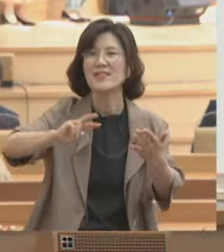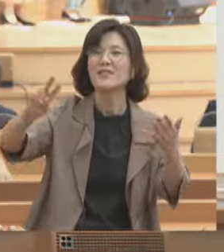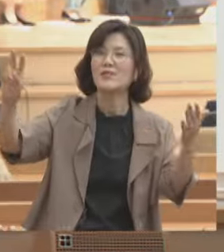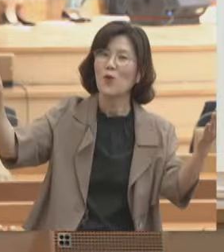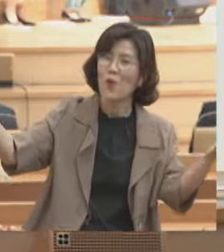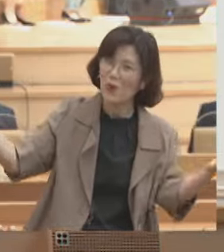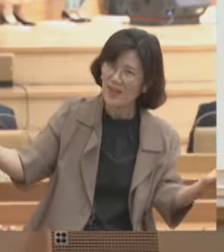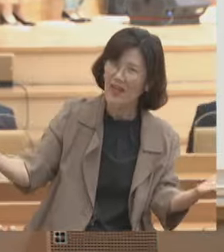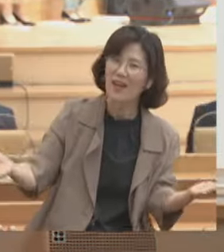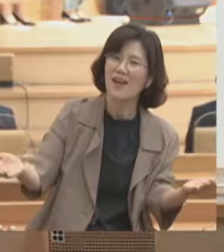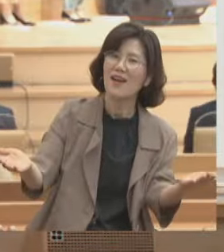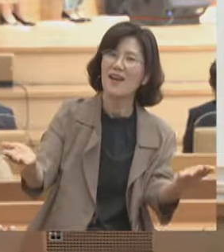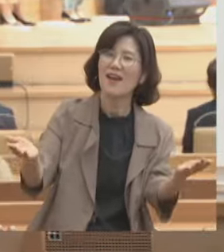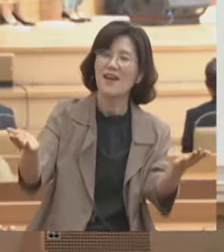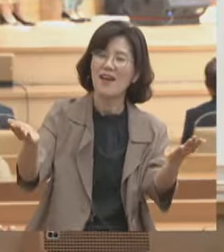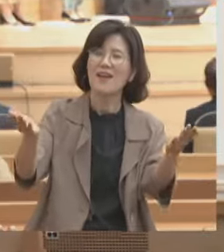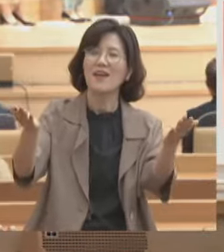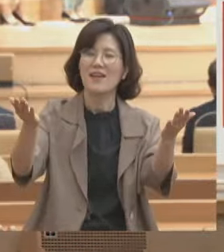찬송하는 도다.